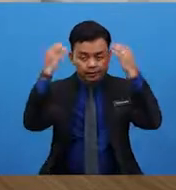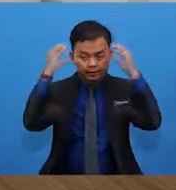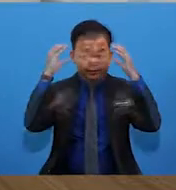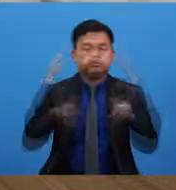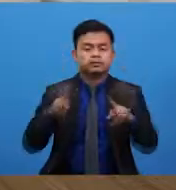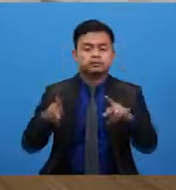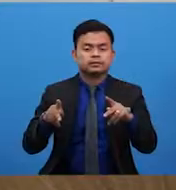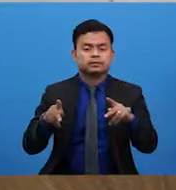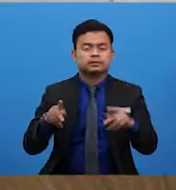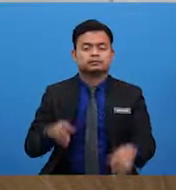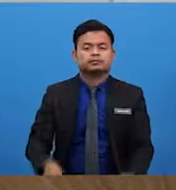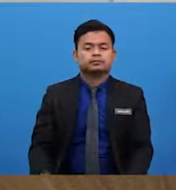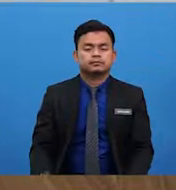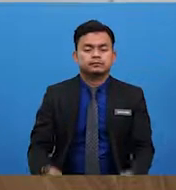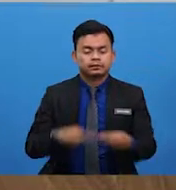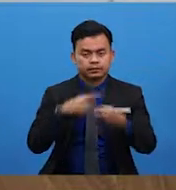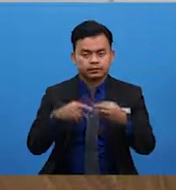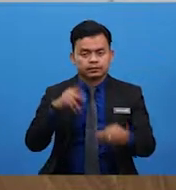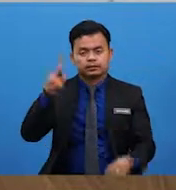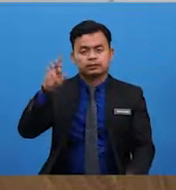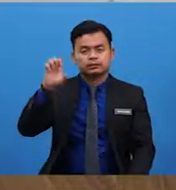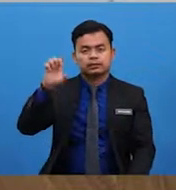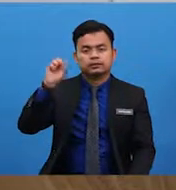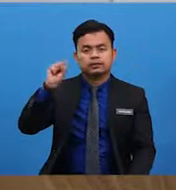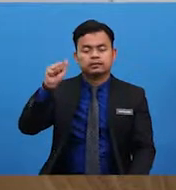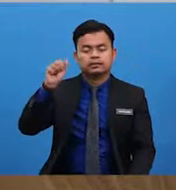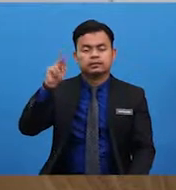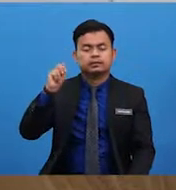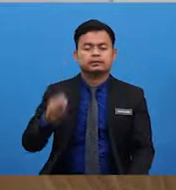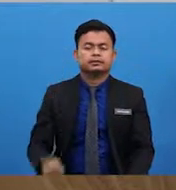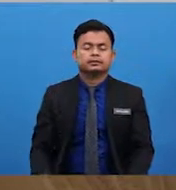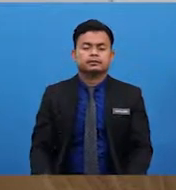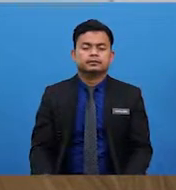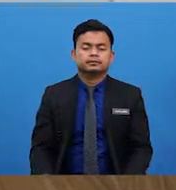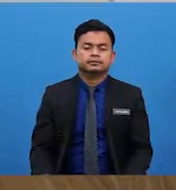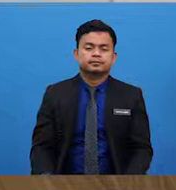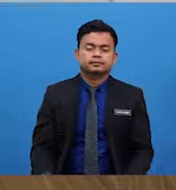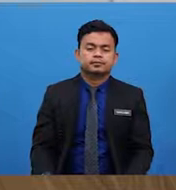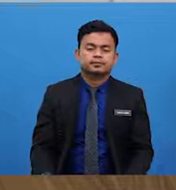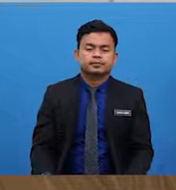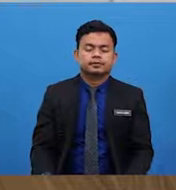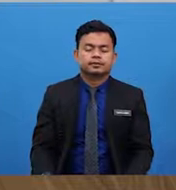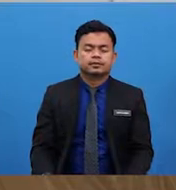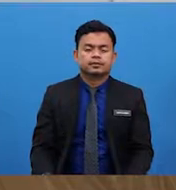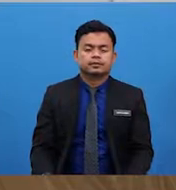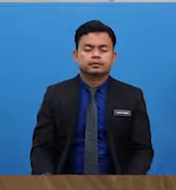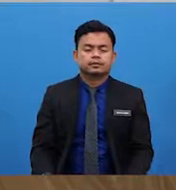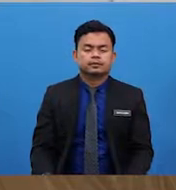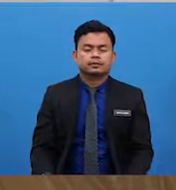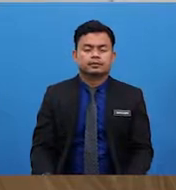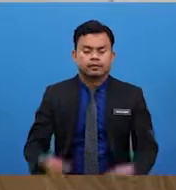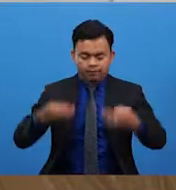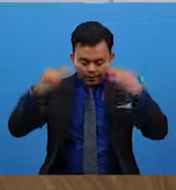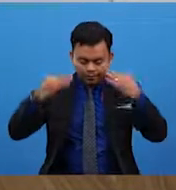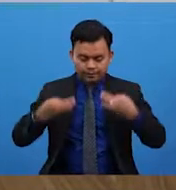ini terhadap karya kita Oke tepat kayak gitu segudang sebab memang kita harus bincangkan tiga aspek penting dalam